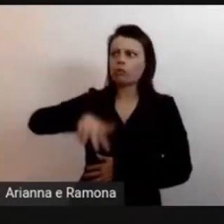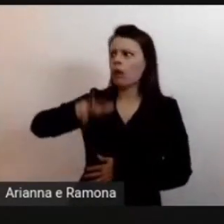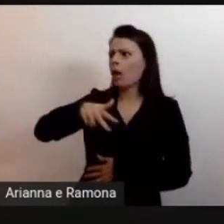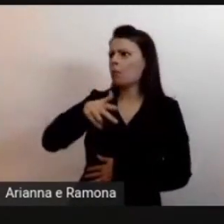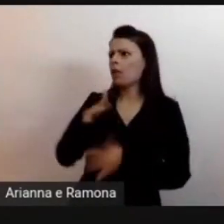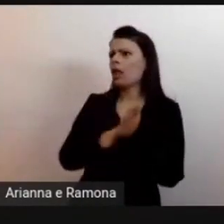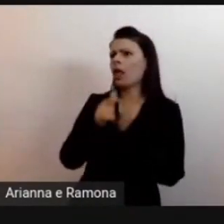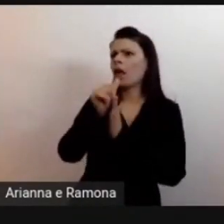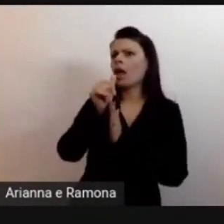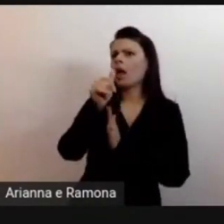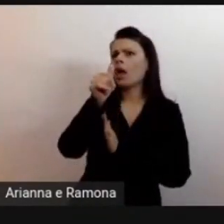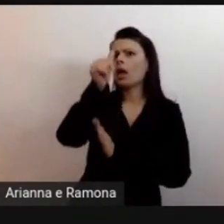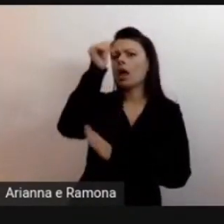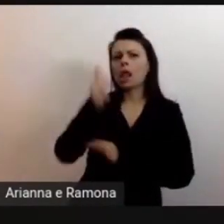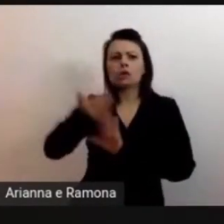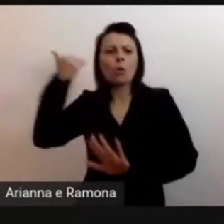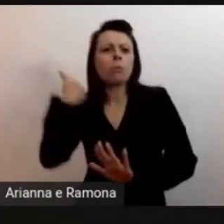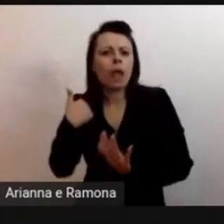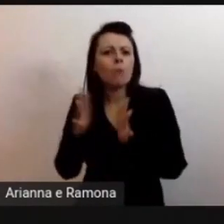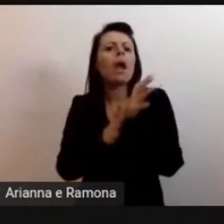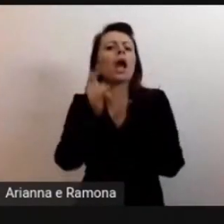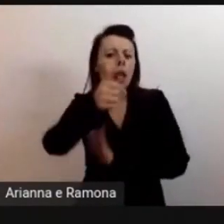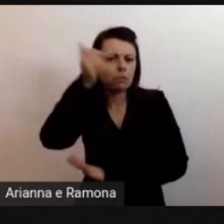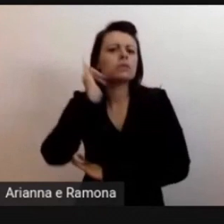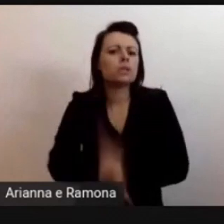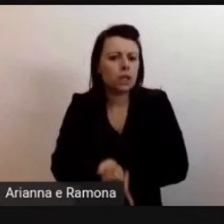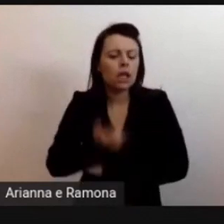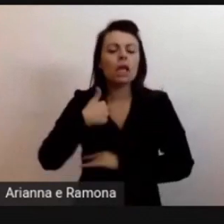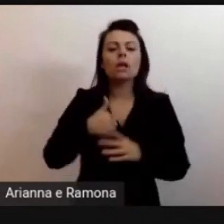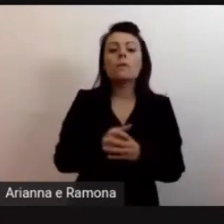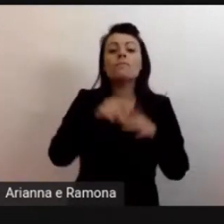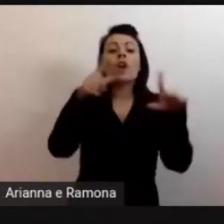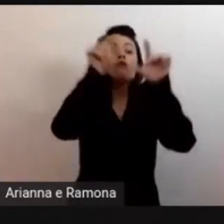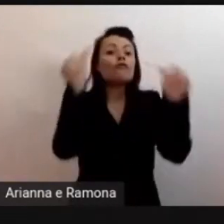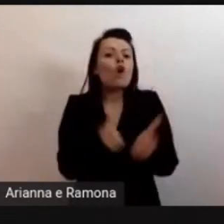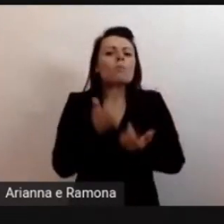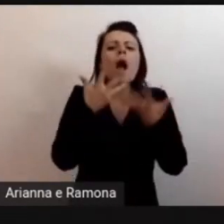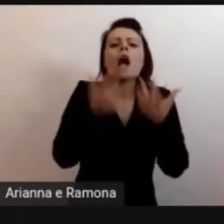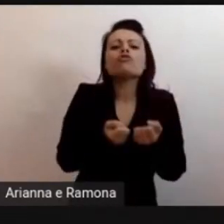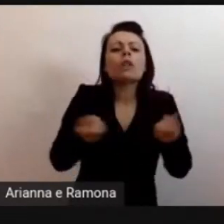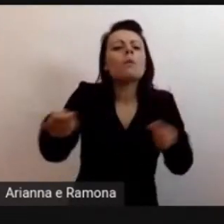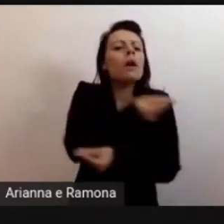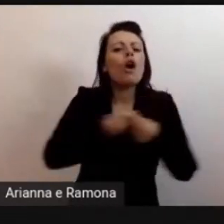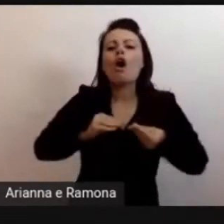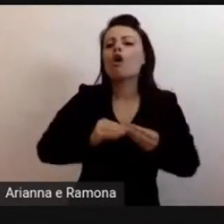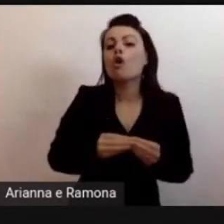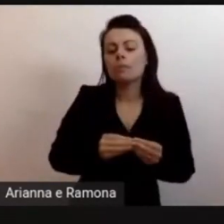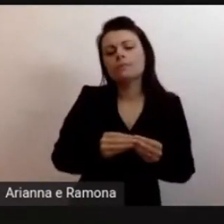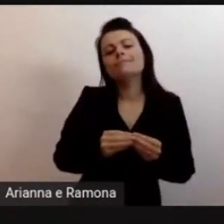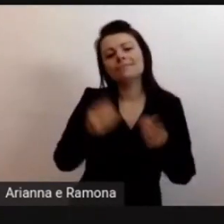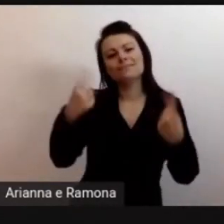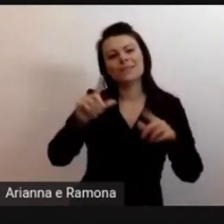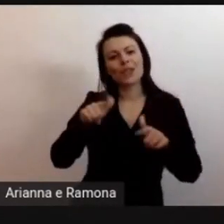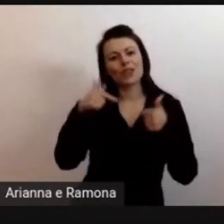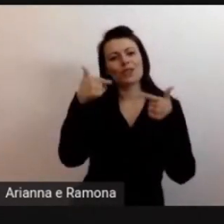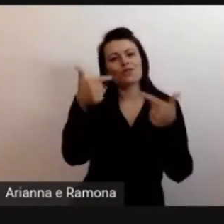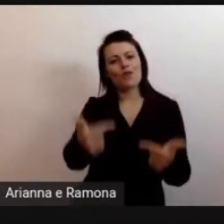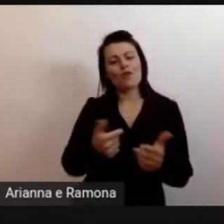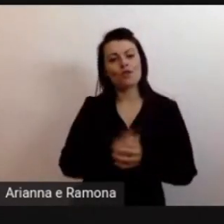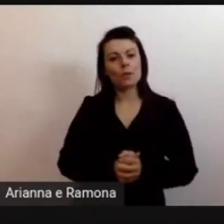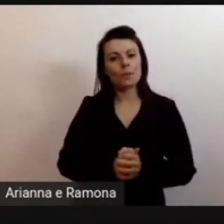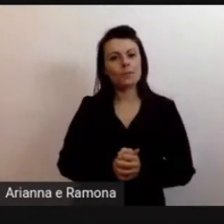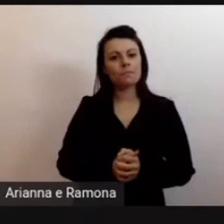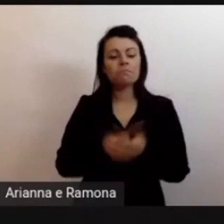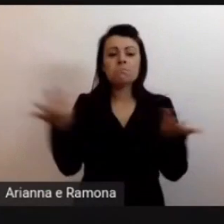dominio di fortuna l'unica forma accettarli di scambio è stato il giorno prima ancora c'era una